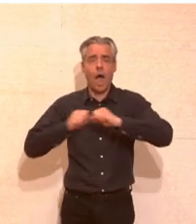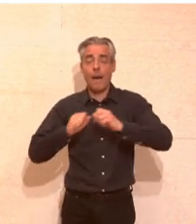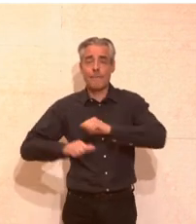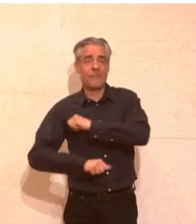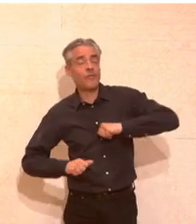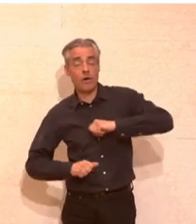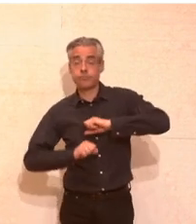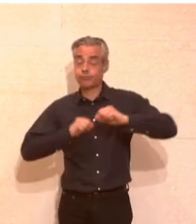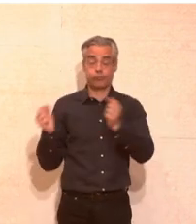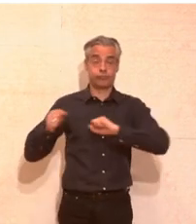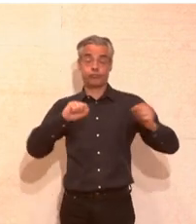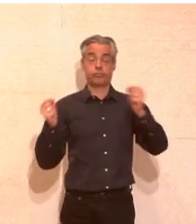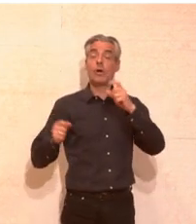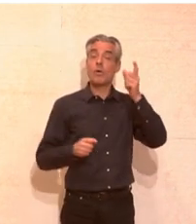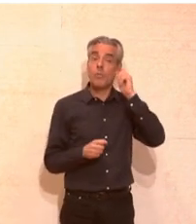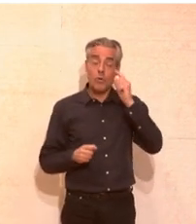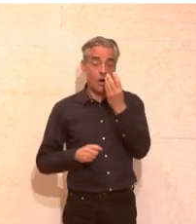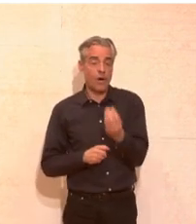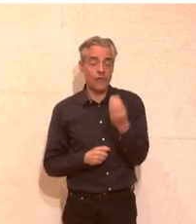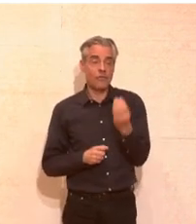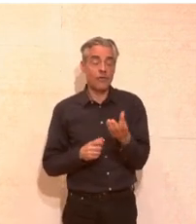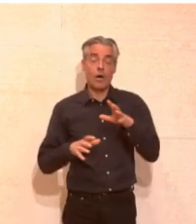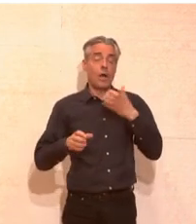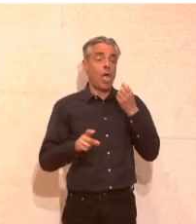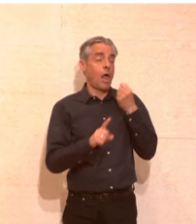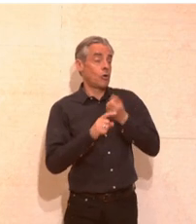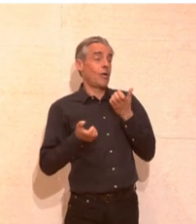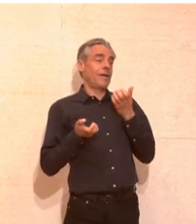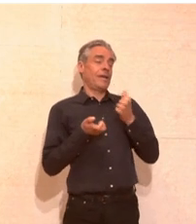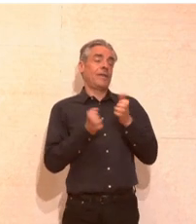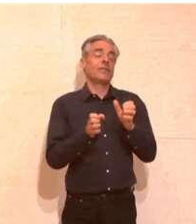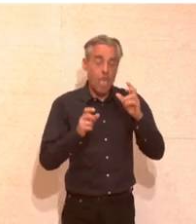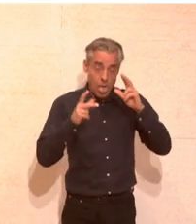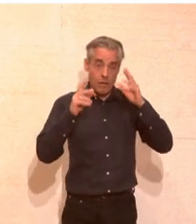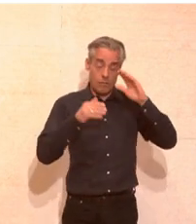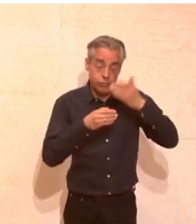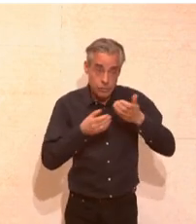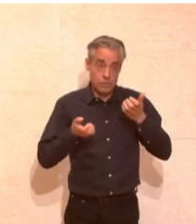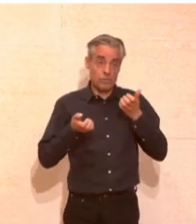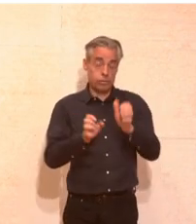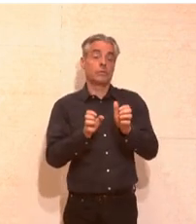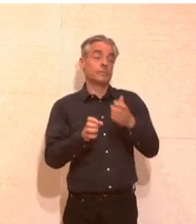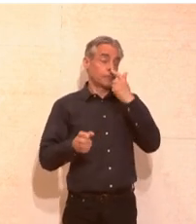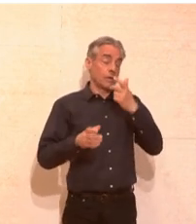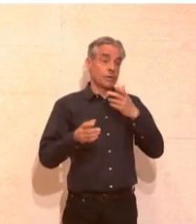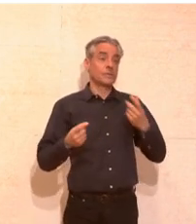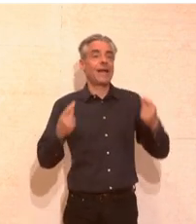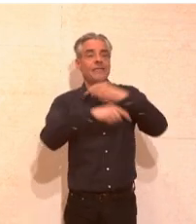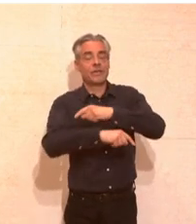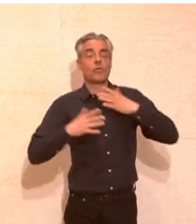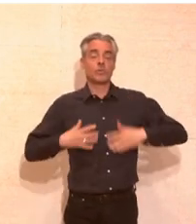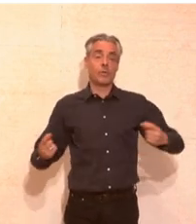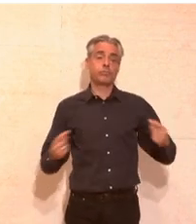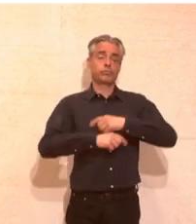en hyperactivité motrice. Parce qu'un enfant a tendance à lutter contre la fatigue qu'il perçoit et du coup, être tout le temps